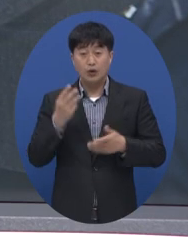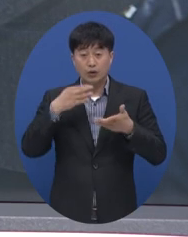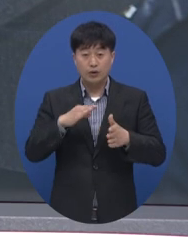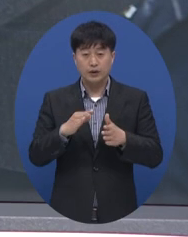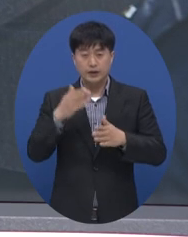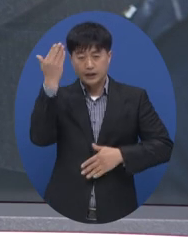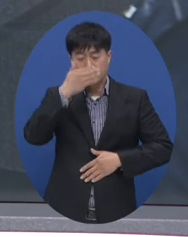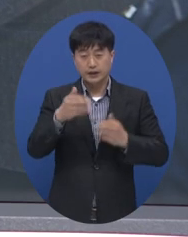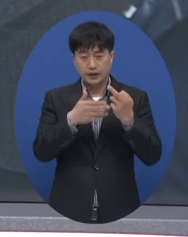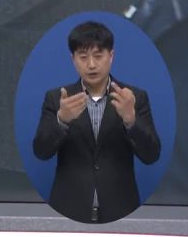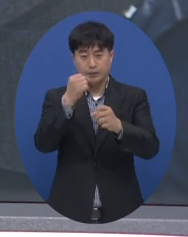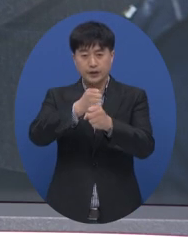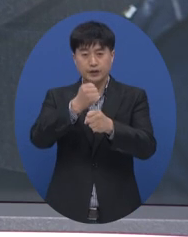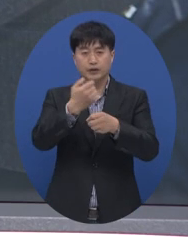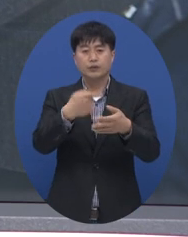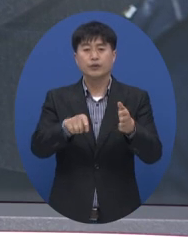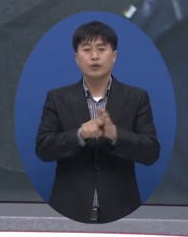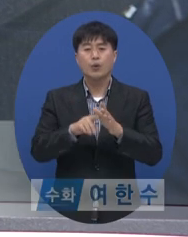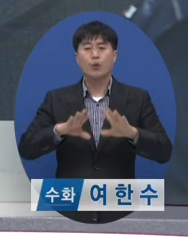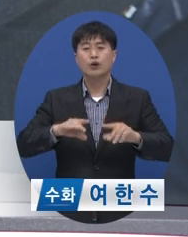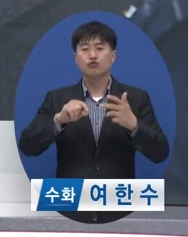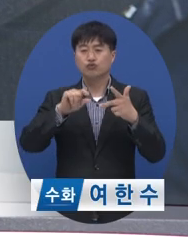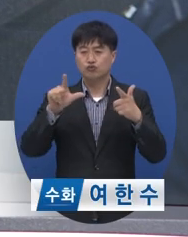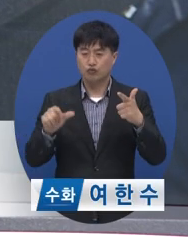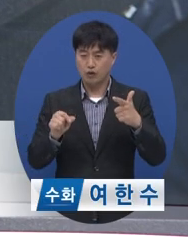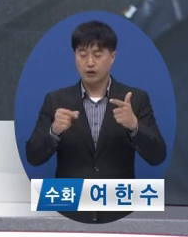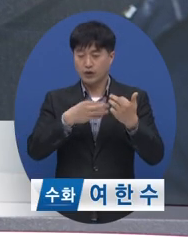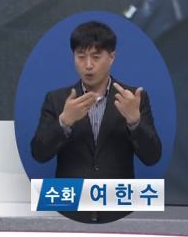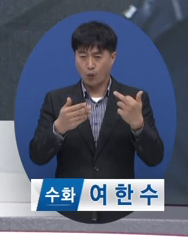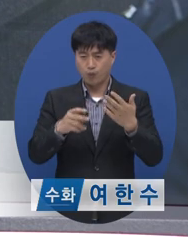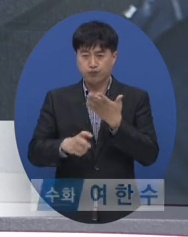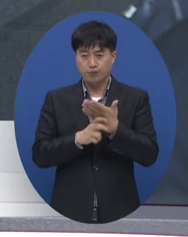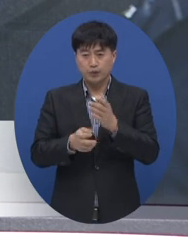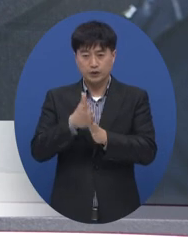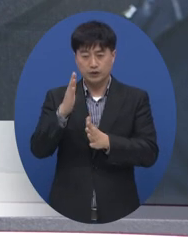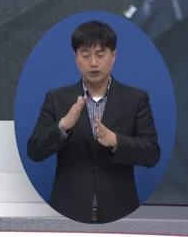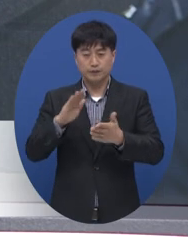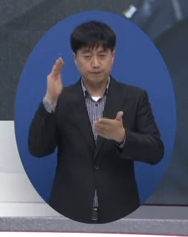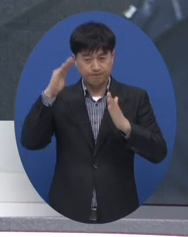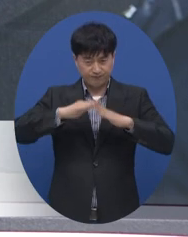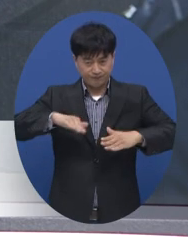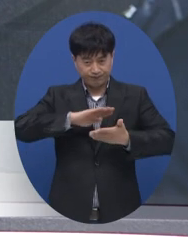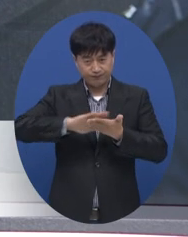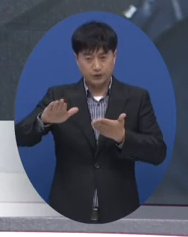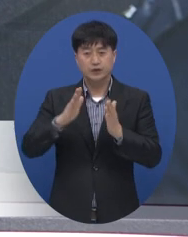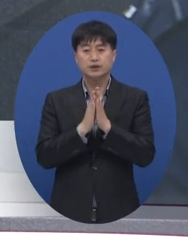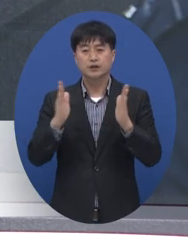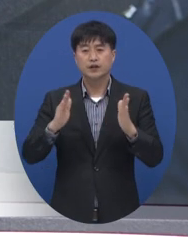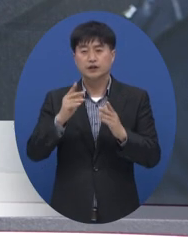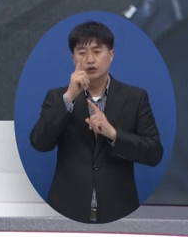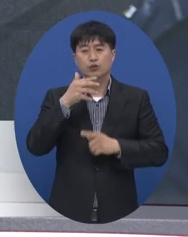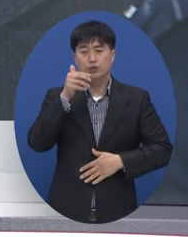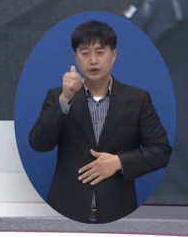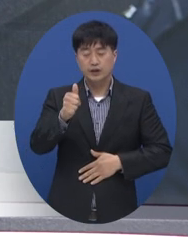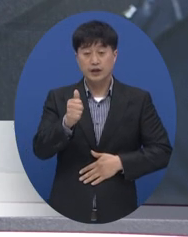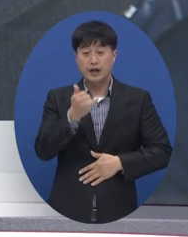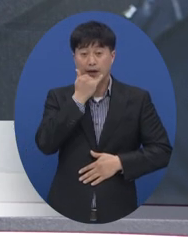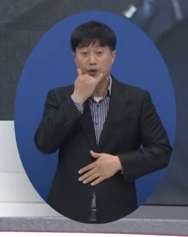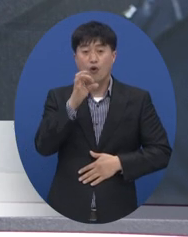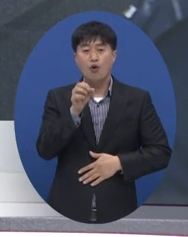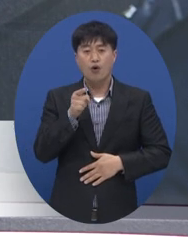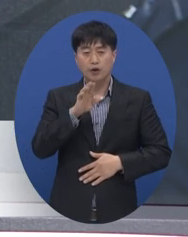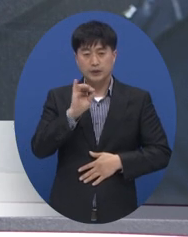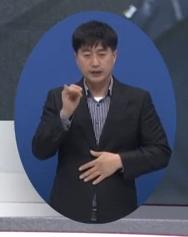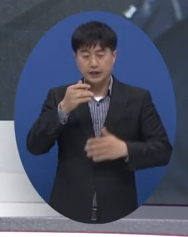저 돌은 깨끗한 하천을 만들기 위해 올해 6월부터 개국 불법 스타 입을 차례 나섰는데요 이제 면 경우 도지사가 가평 업이